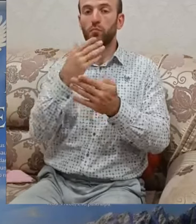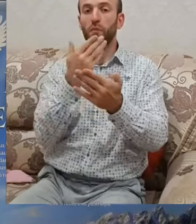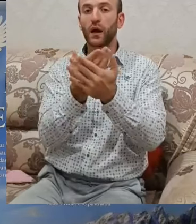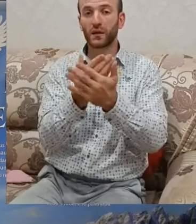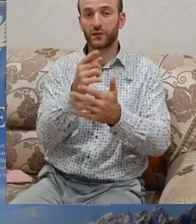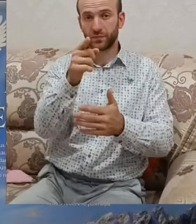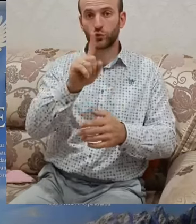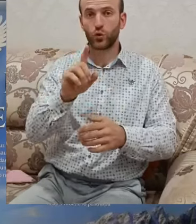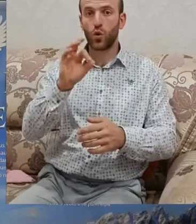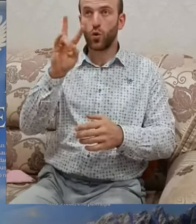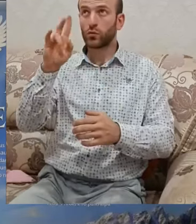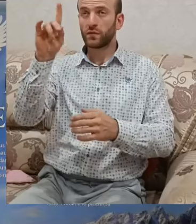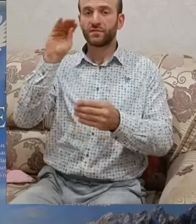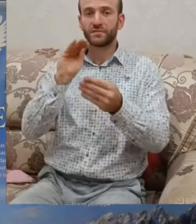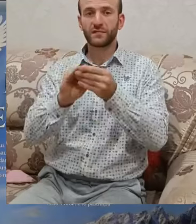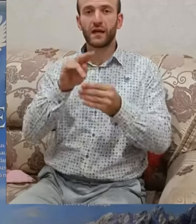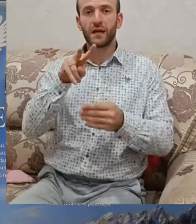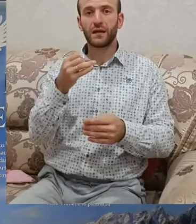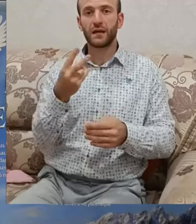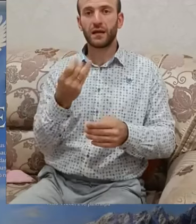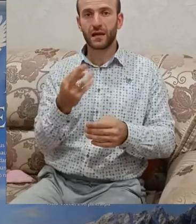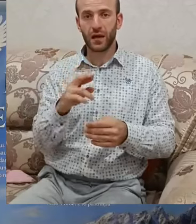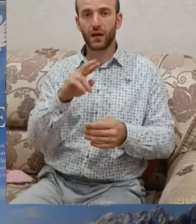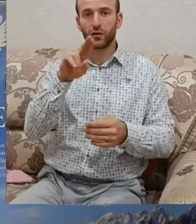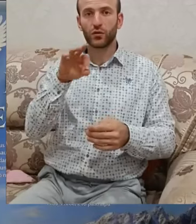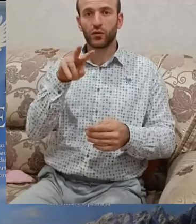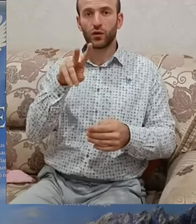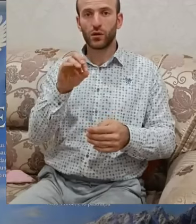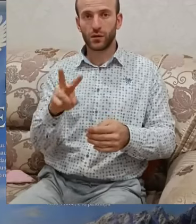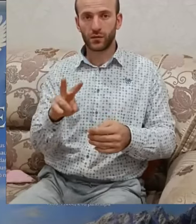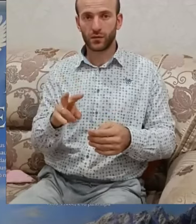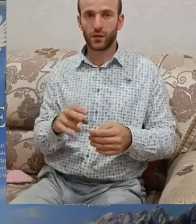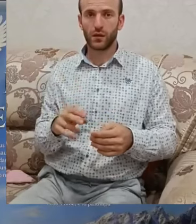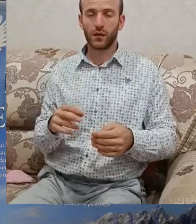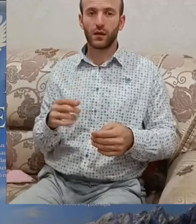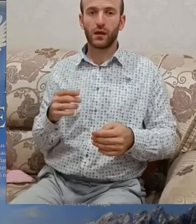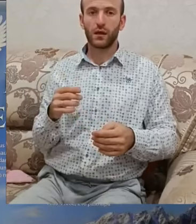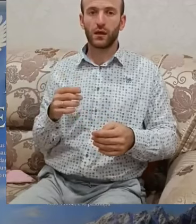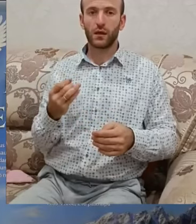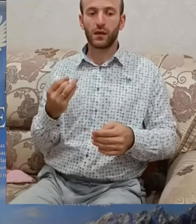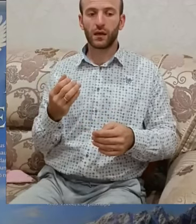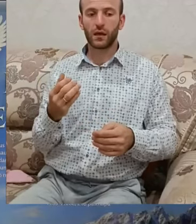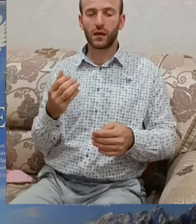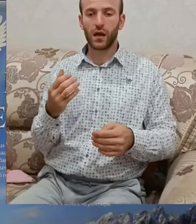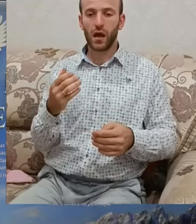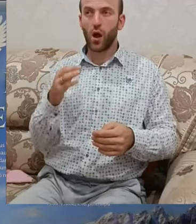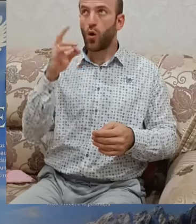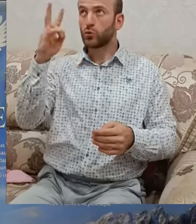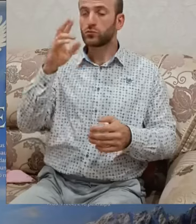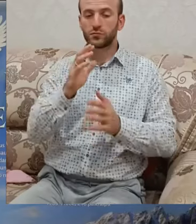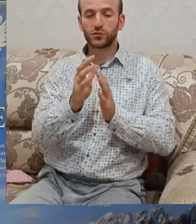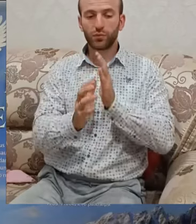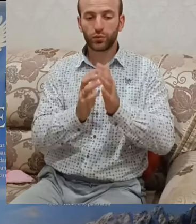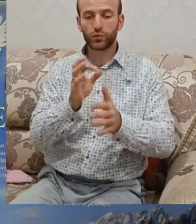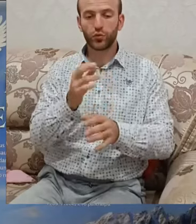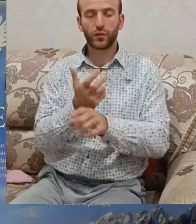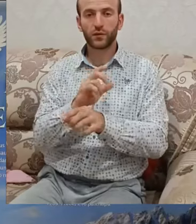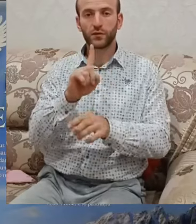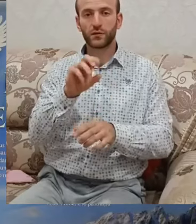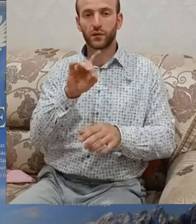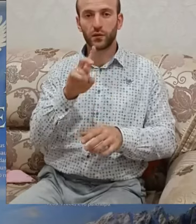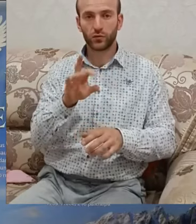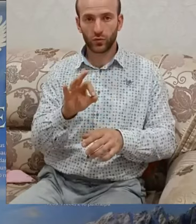tą sėklą. Он заботится слėnio lelyje, gyvybės duona. Об этом зерне, лилия долин, хлеб жизни. Альфа